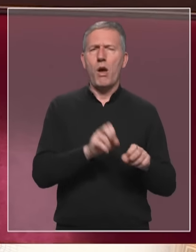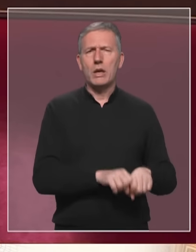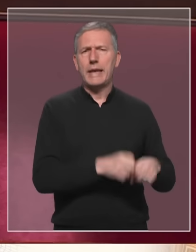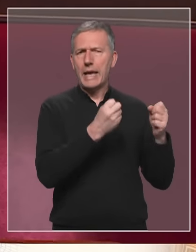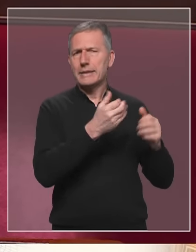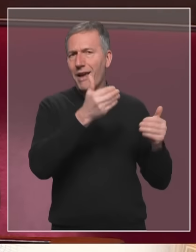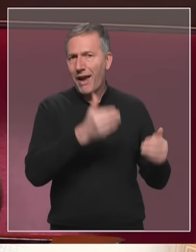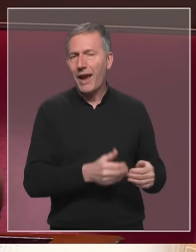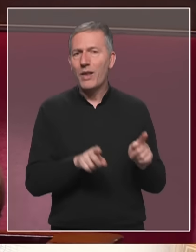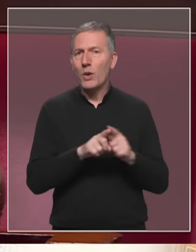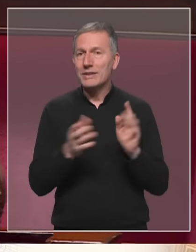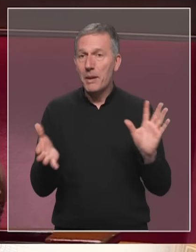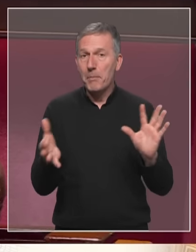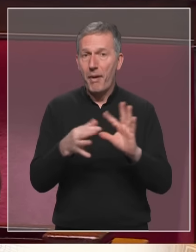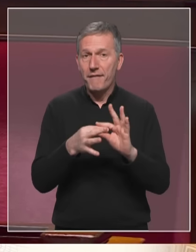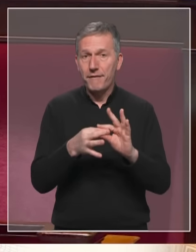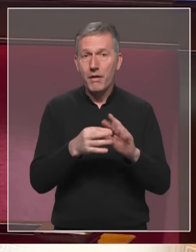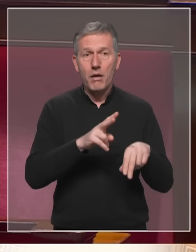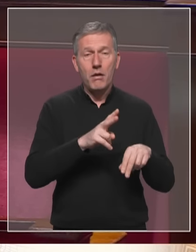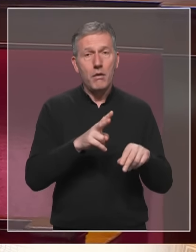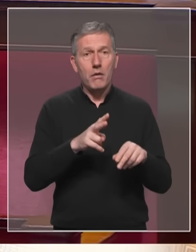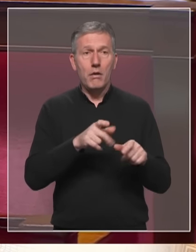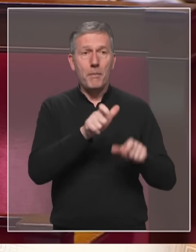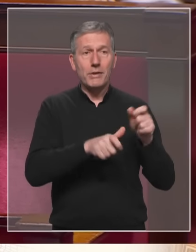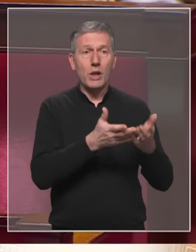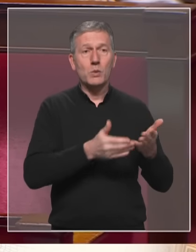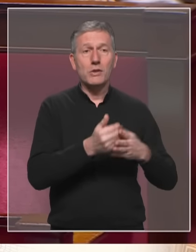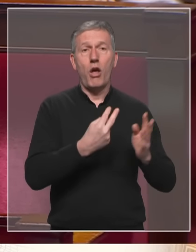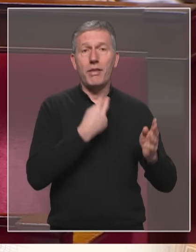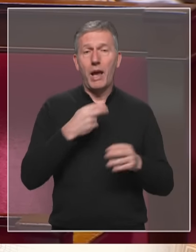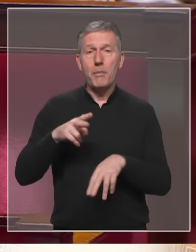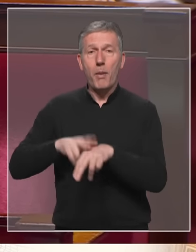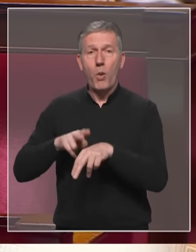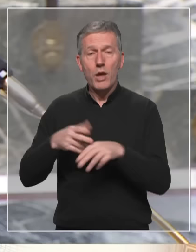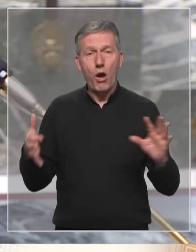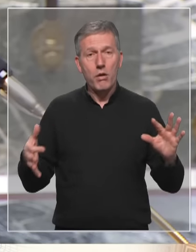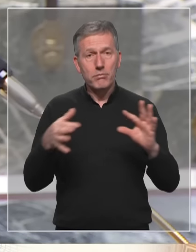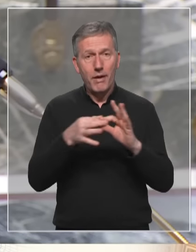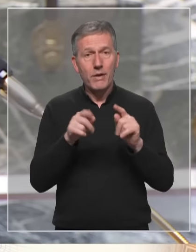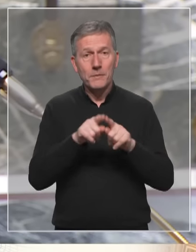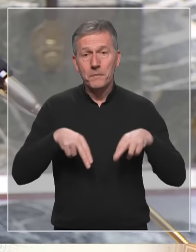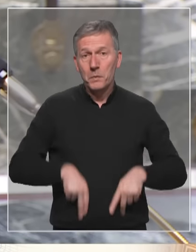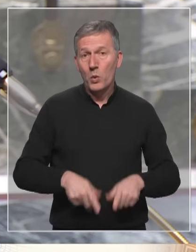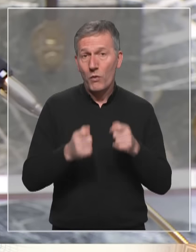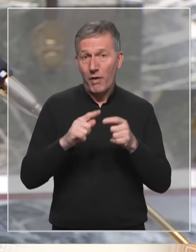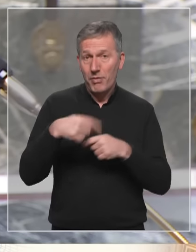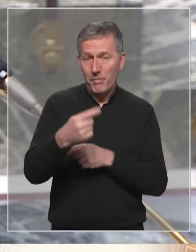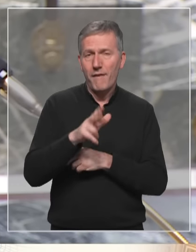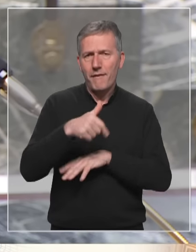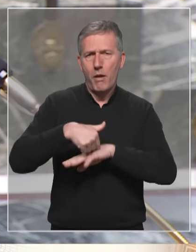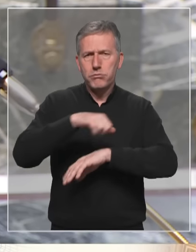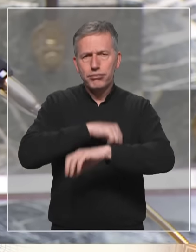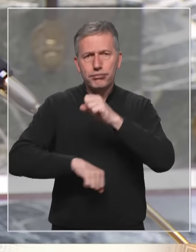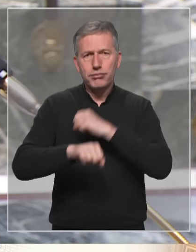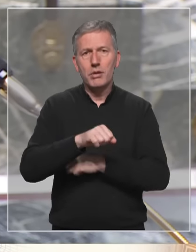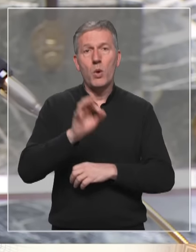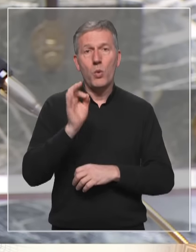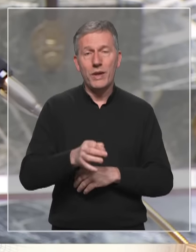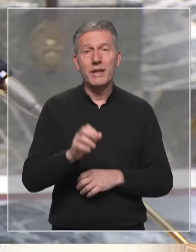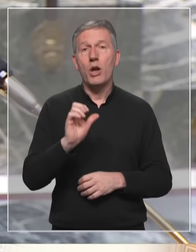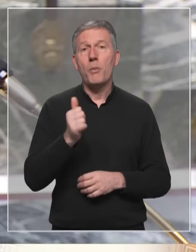du lien entre les employeurs et les personnes en situation de handicap. Et le gouvernement sera pleinement mobilisé dans cette opération. Le Premier